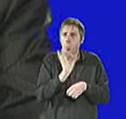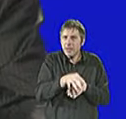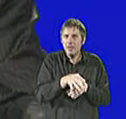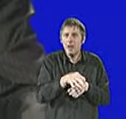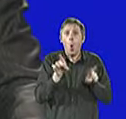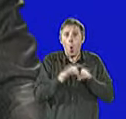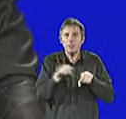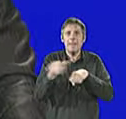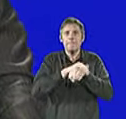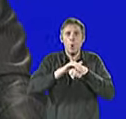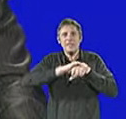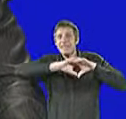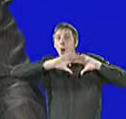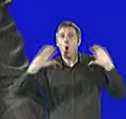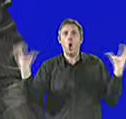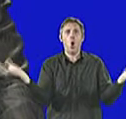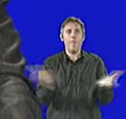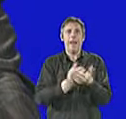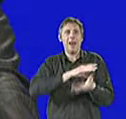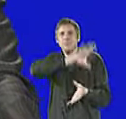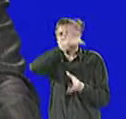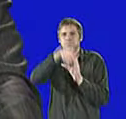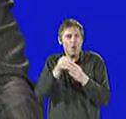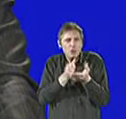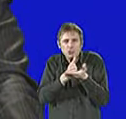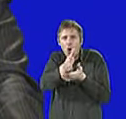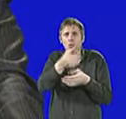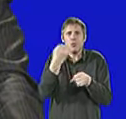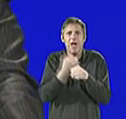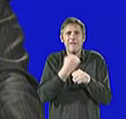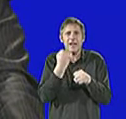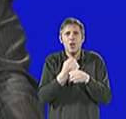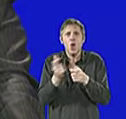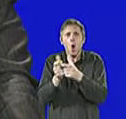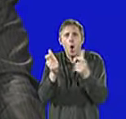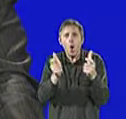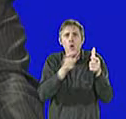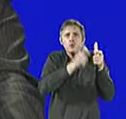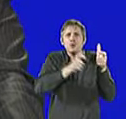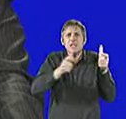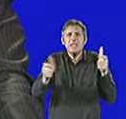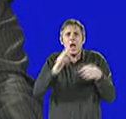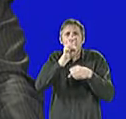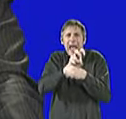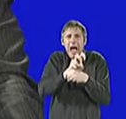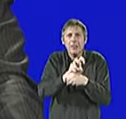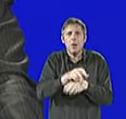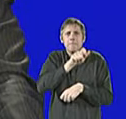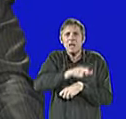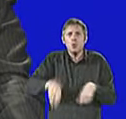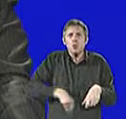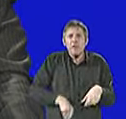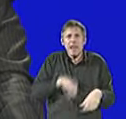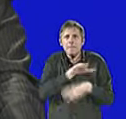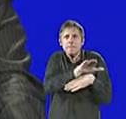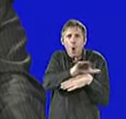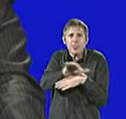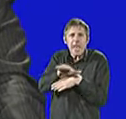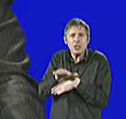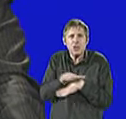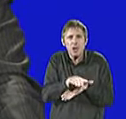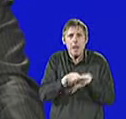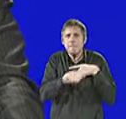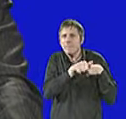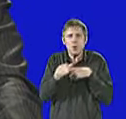cœur de la politique tout court. Garder nos usines, protéger nos ouvriers est redevenu